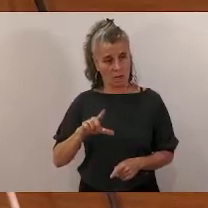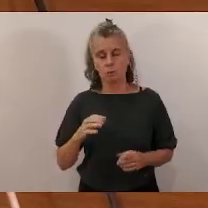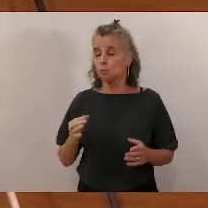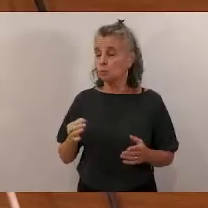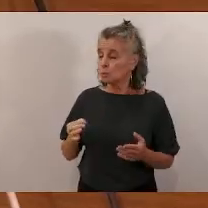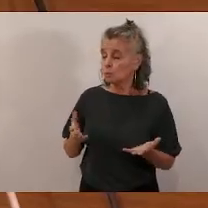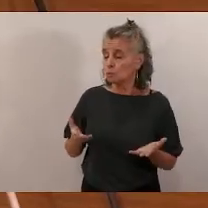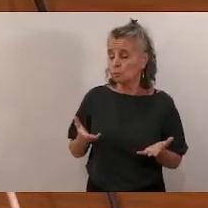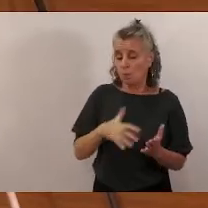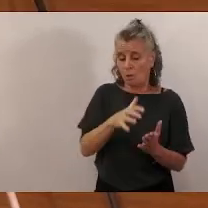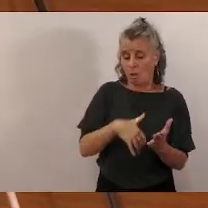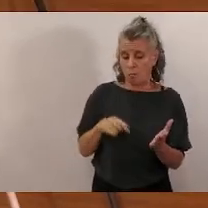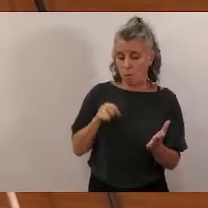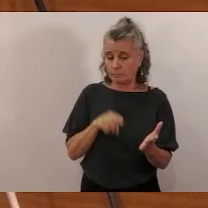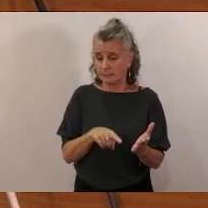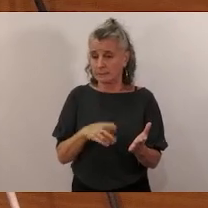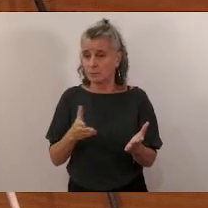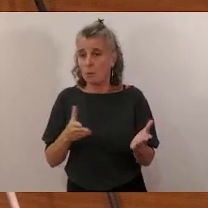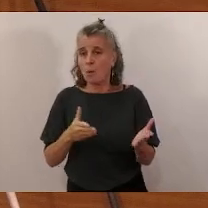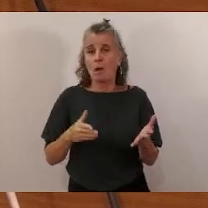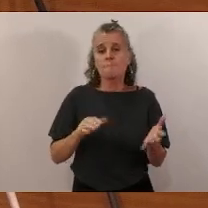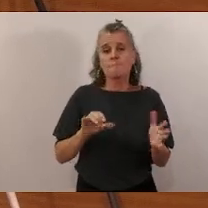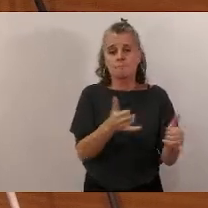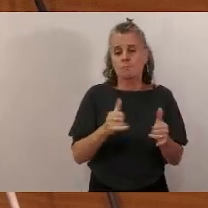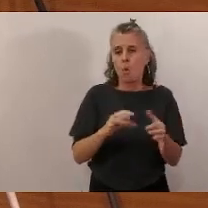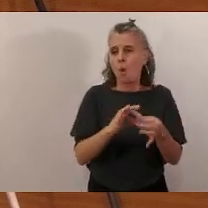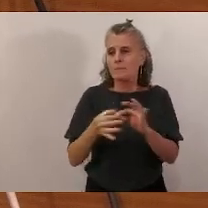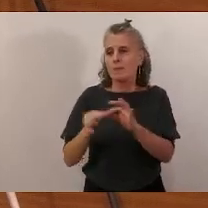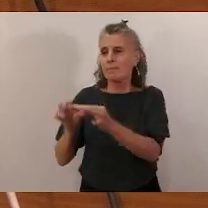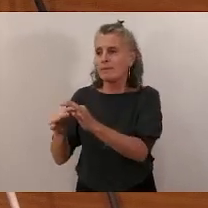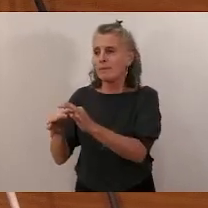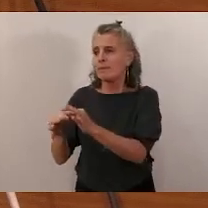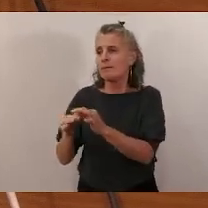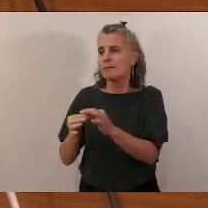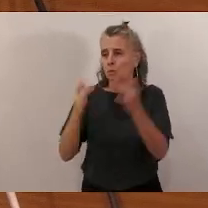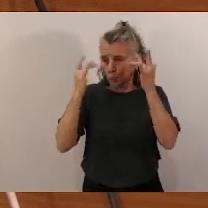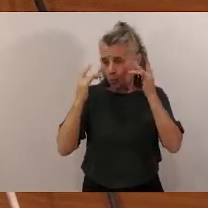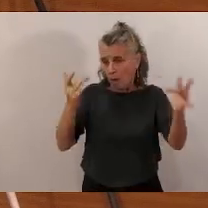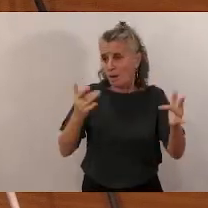à propos des Olympiades culturelles, donc ces manifestations culturelles qui viennent